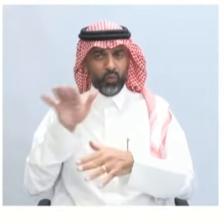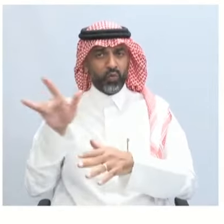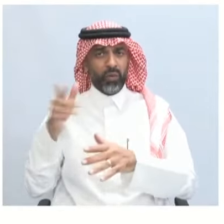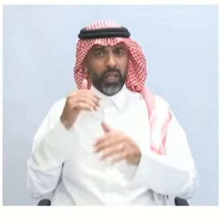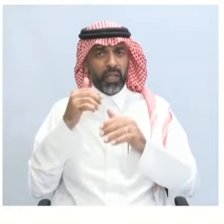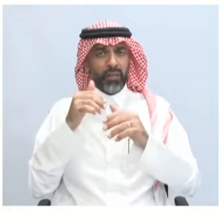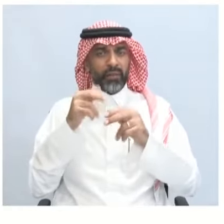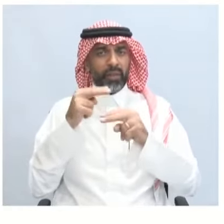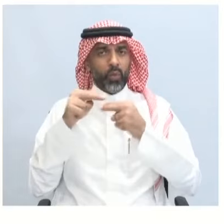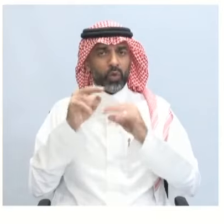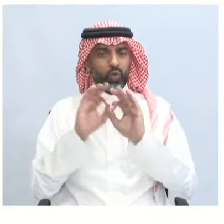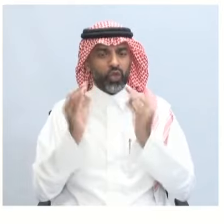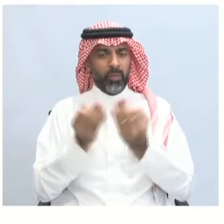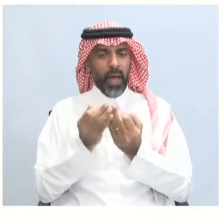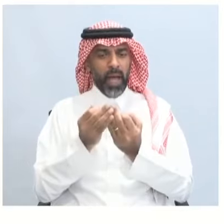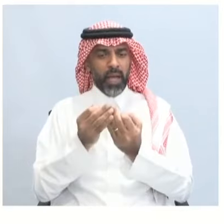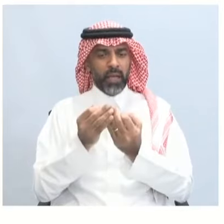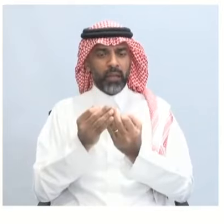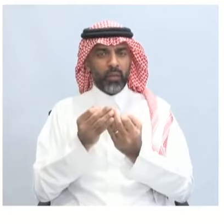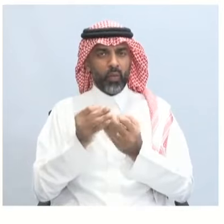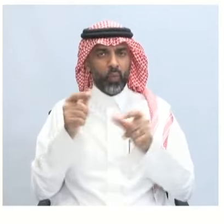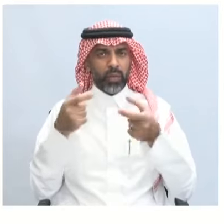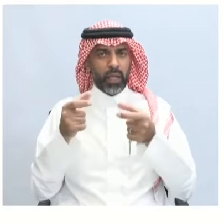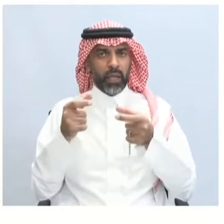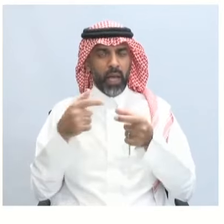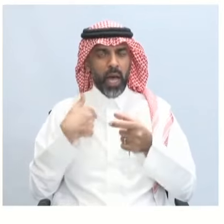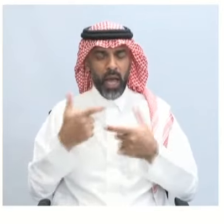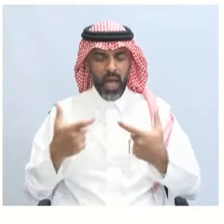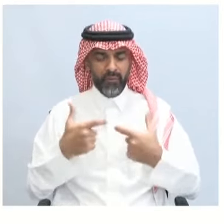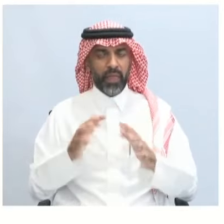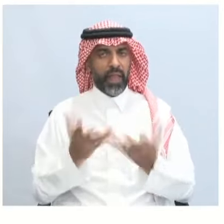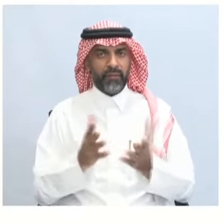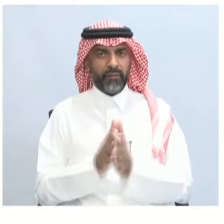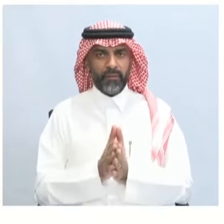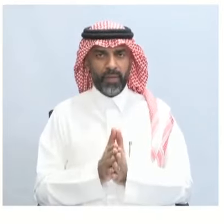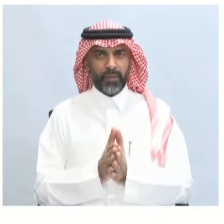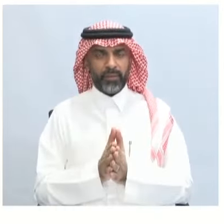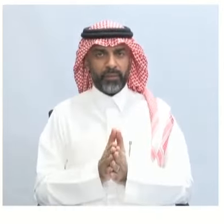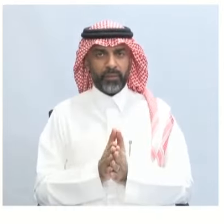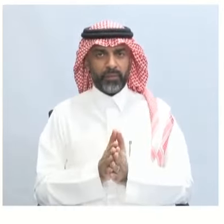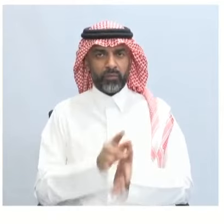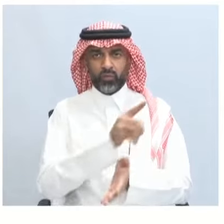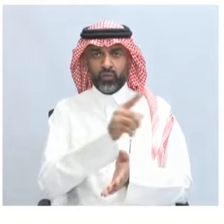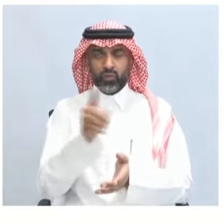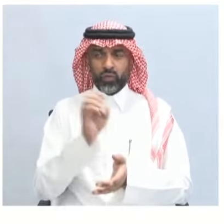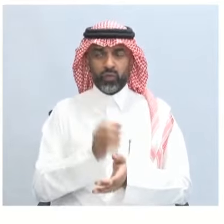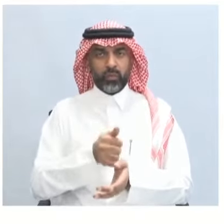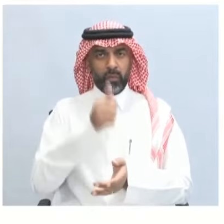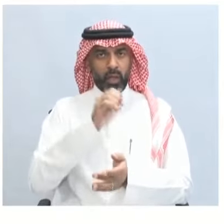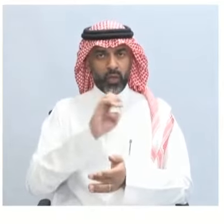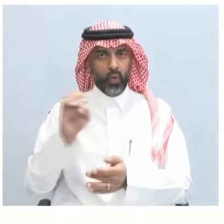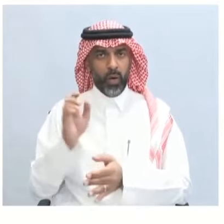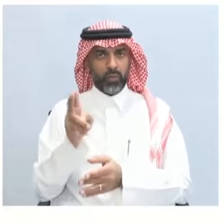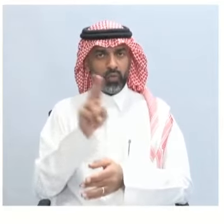من الافكار الفاسده والعقائد المنحرفه والبدع المضله من يستطيع الاجابه على هذا السؤال